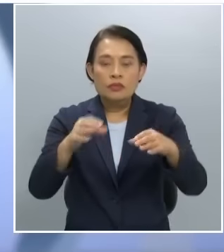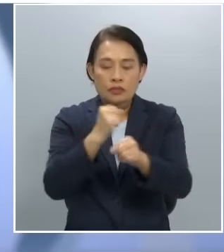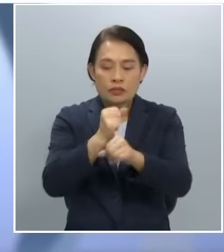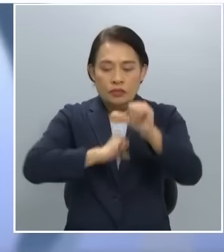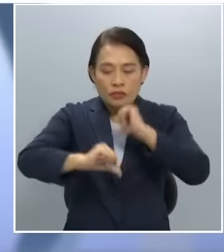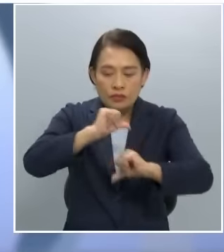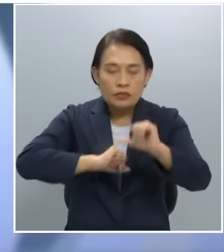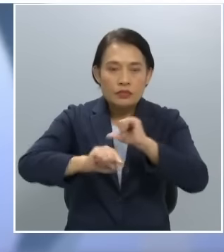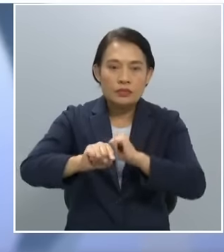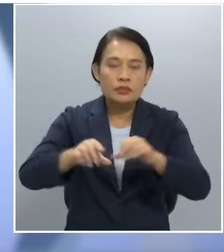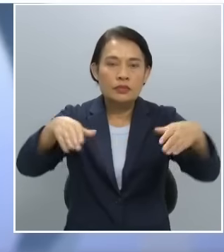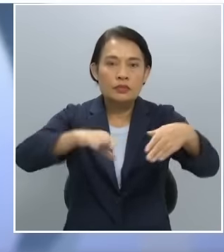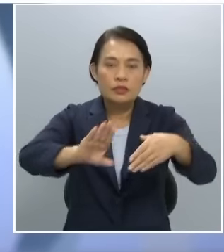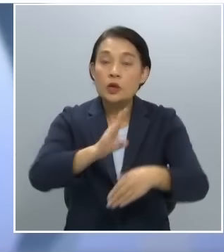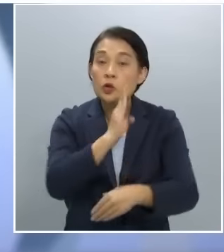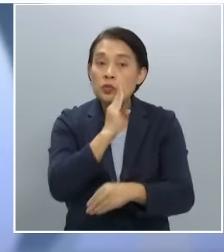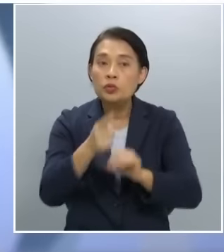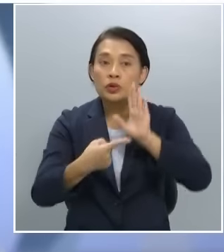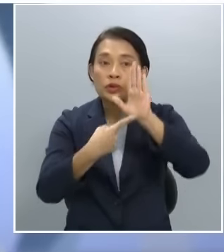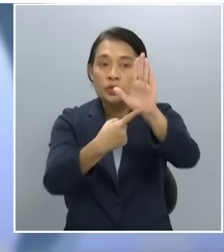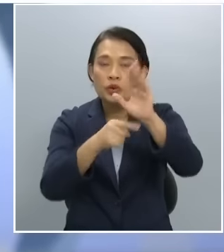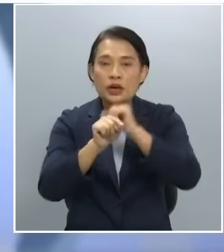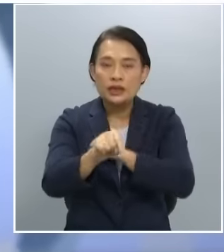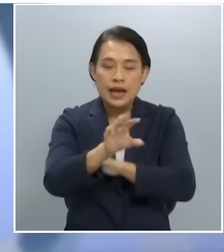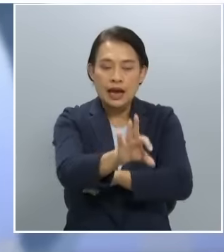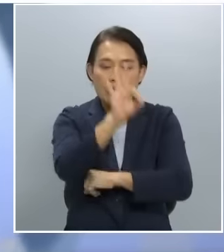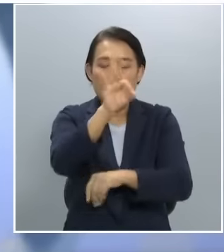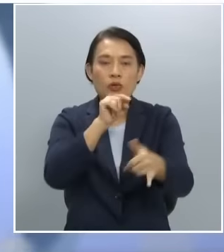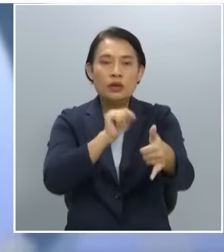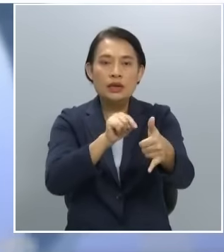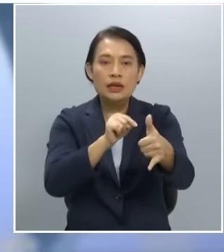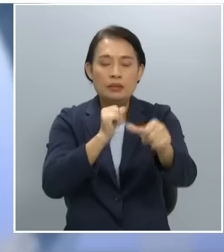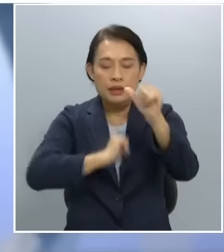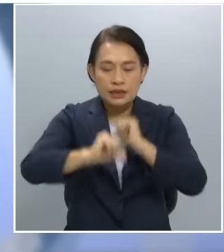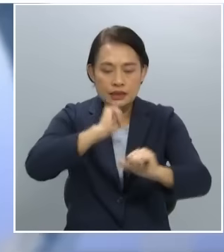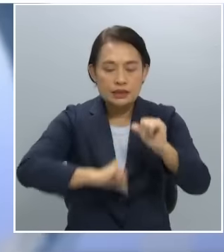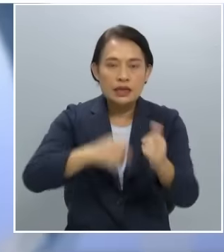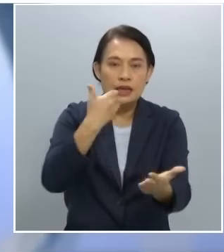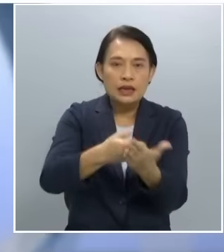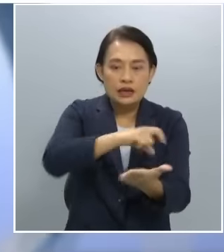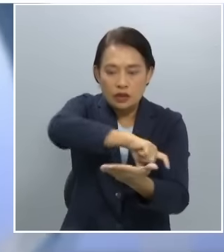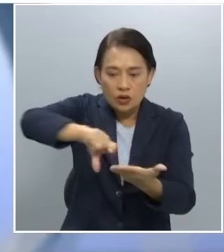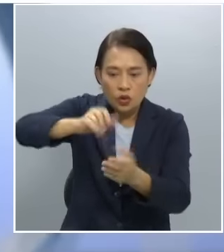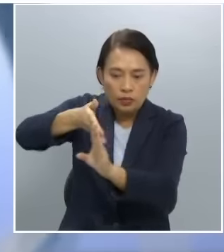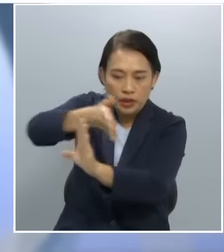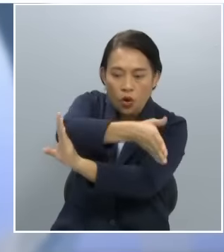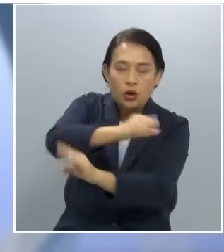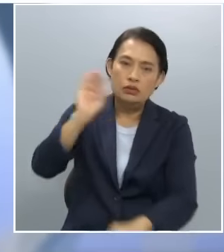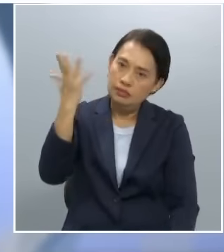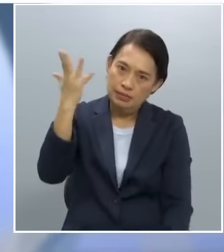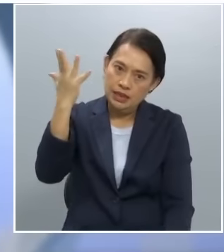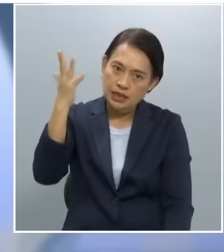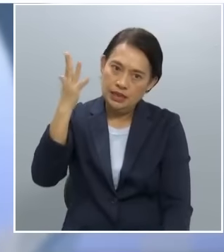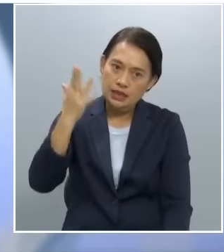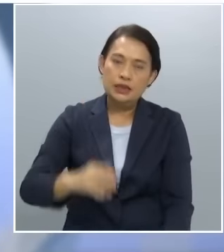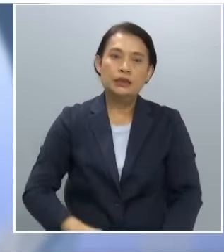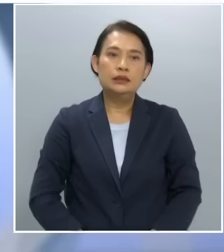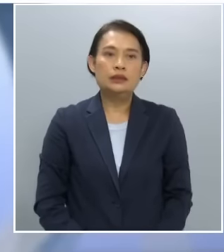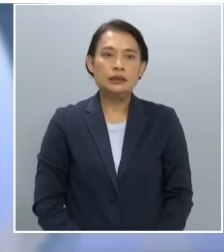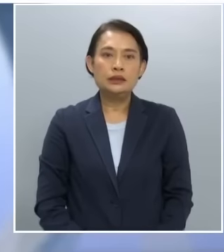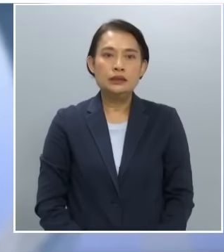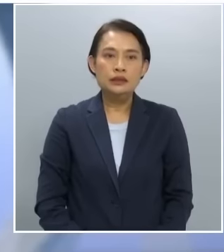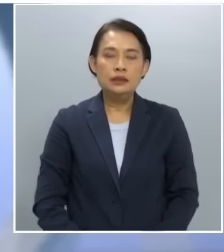แสดงอ่ะค่ะอย่างสมมุติว่าคุณได้รับอ่าเาเลือกคุณแล้วค่ะจะไม่มีที่ต้องโอนเงินไปก่อนโอนเงินค่าหลักประกันบัญชีไม่มีก็คือ